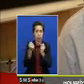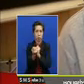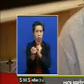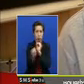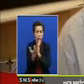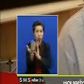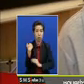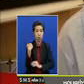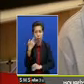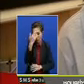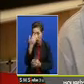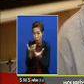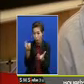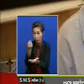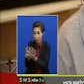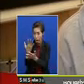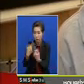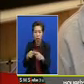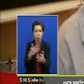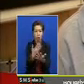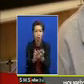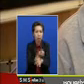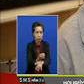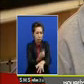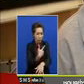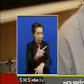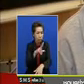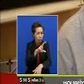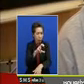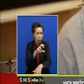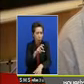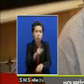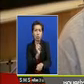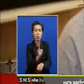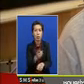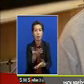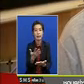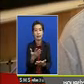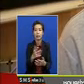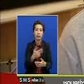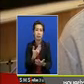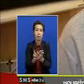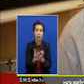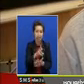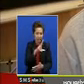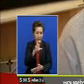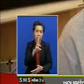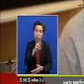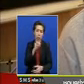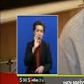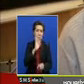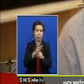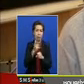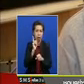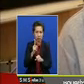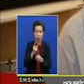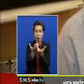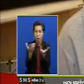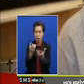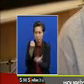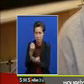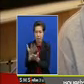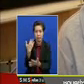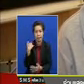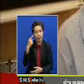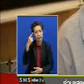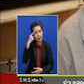มื่อค่าของชีพมันสูงขึ้นเนี่ยค่าจ้างมันยังเท่าตัวแล้วก็360บาทนี่แทบจะไม่มีเหลือแล้วเพราะว่าค่าของชีพในปัจจุบันนี้ใช่ไหม